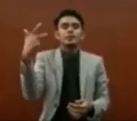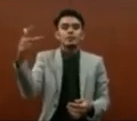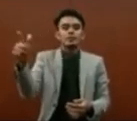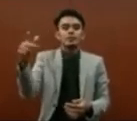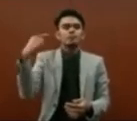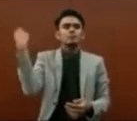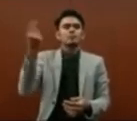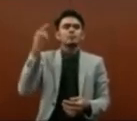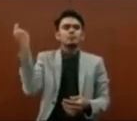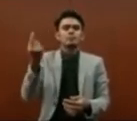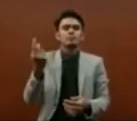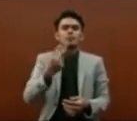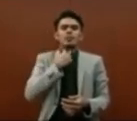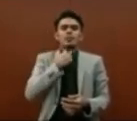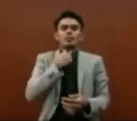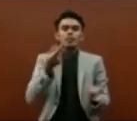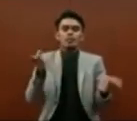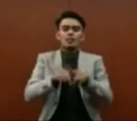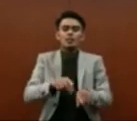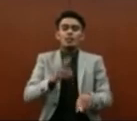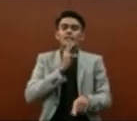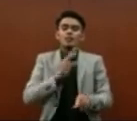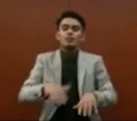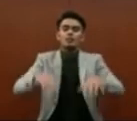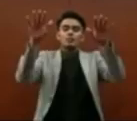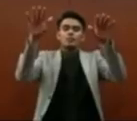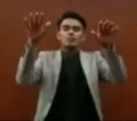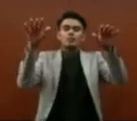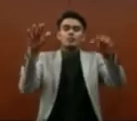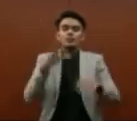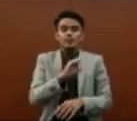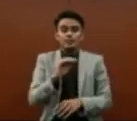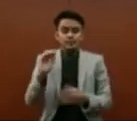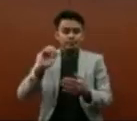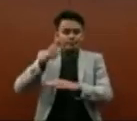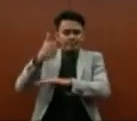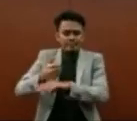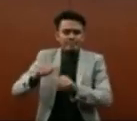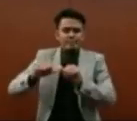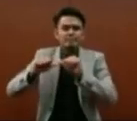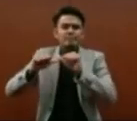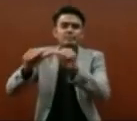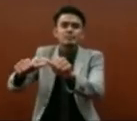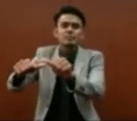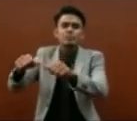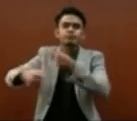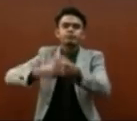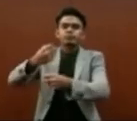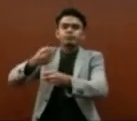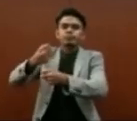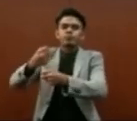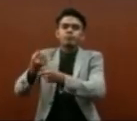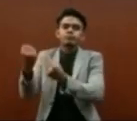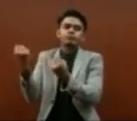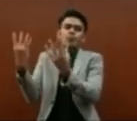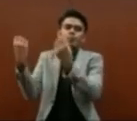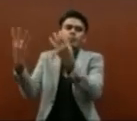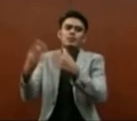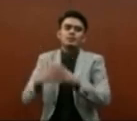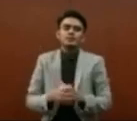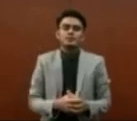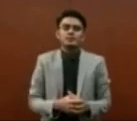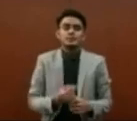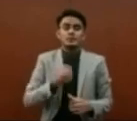seringkali terjejas akibat masalah ini dan hal ini telah berlarutan sejak puluhan tahun sebagai anak